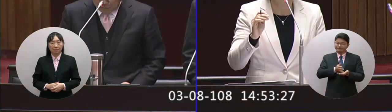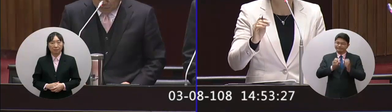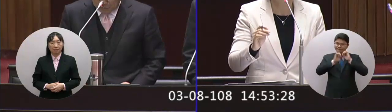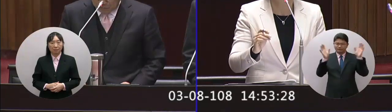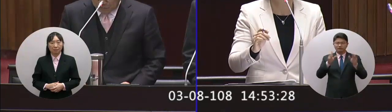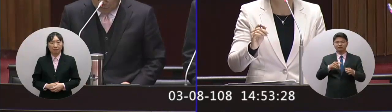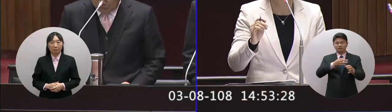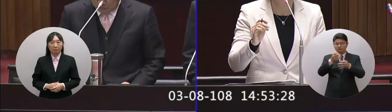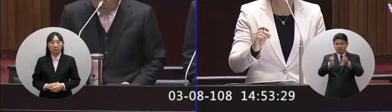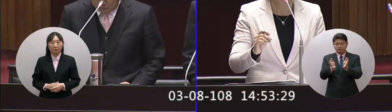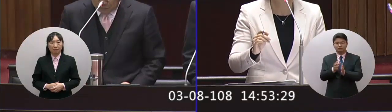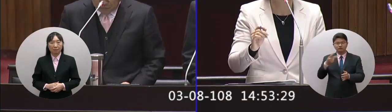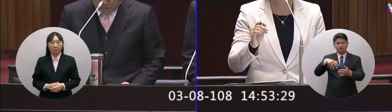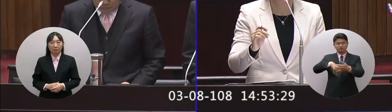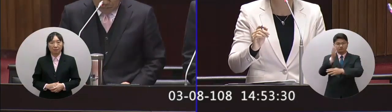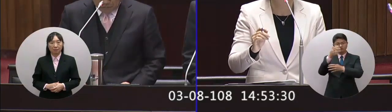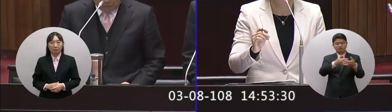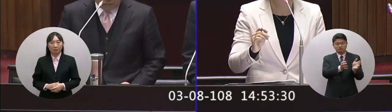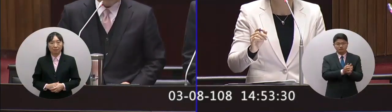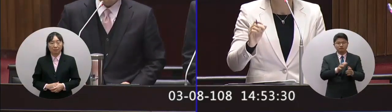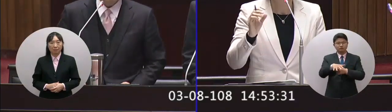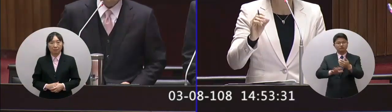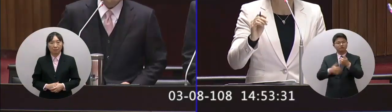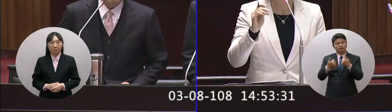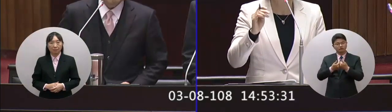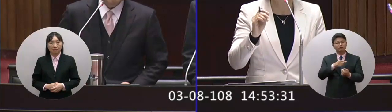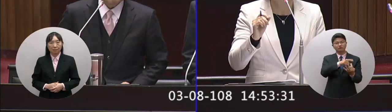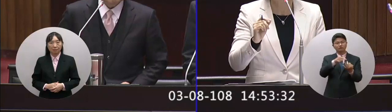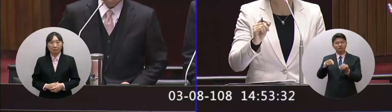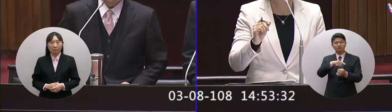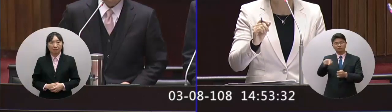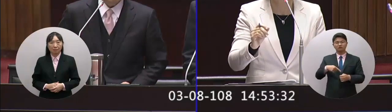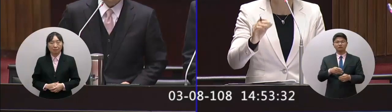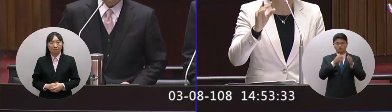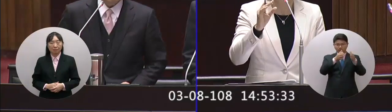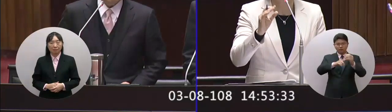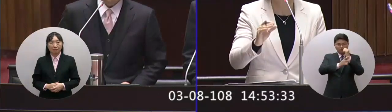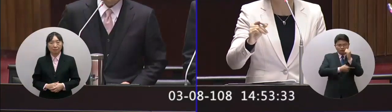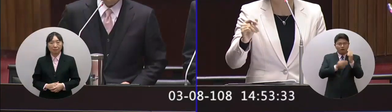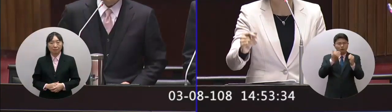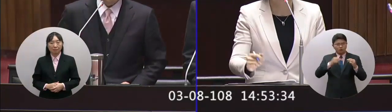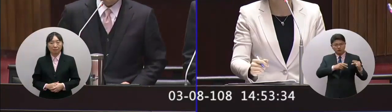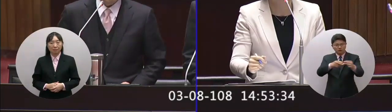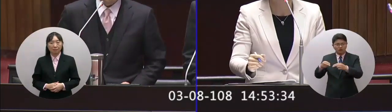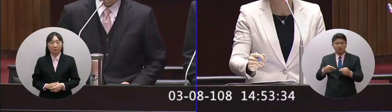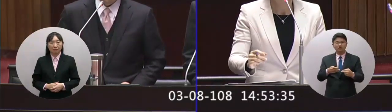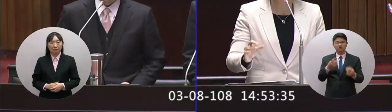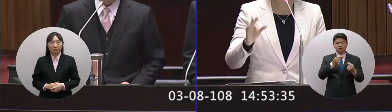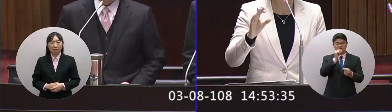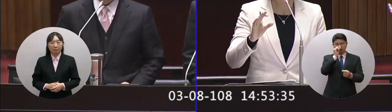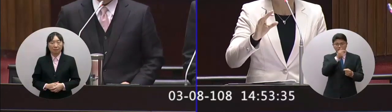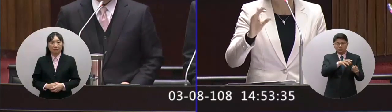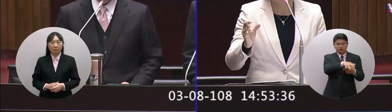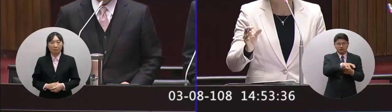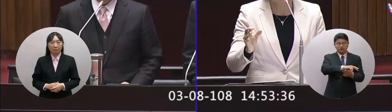我也希望说经济部也好，或者是内政部，甚至是农委会，针对有一些法令需要改的，譬如说特农转为一般农，